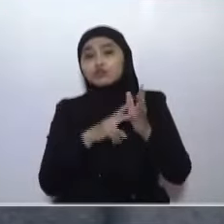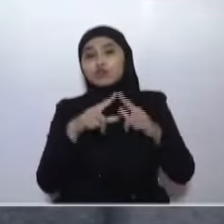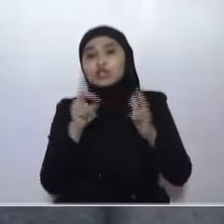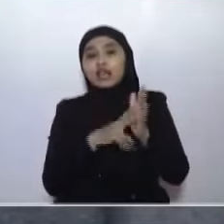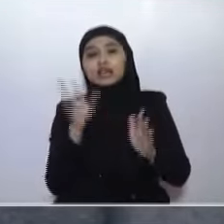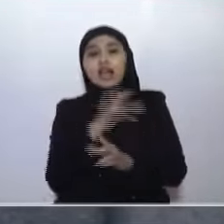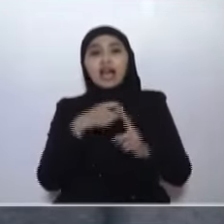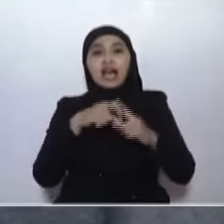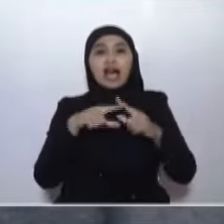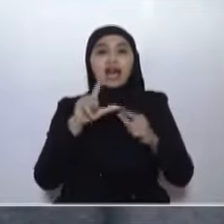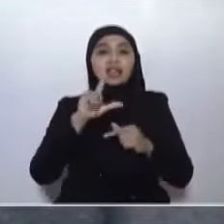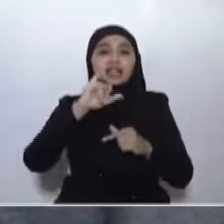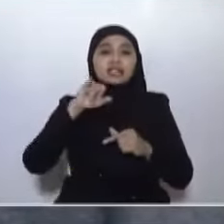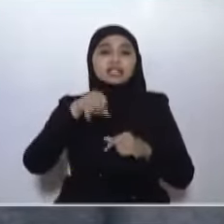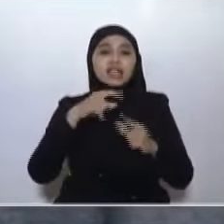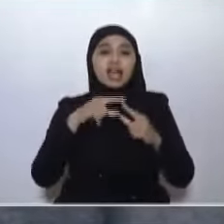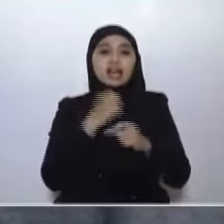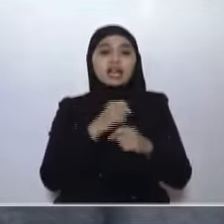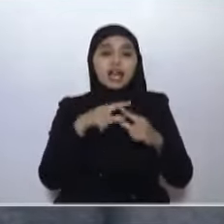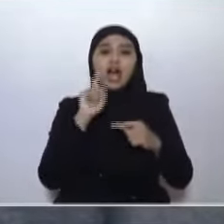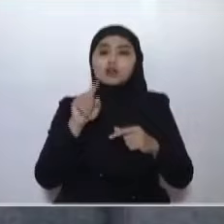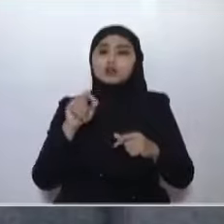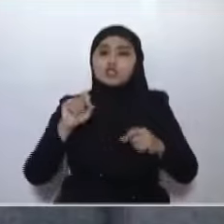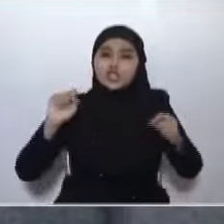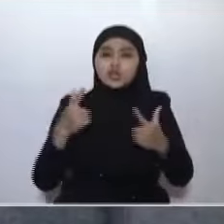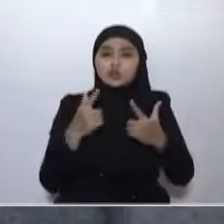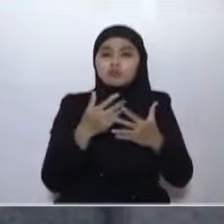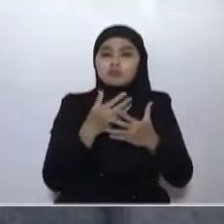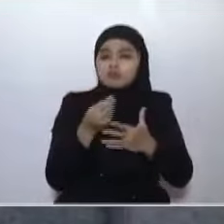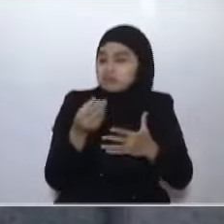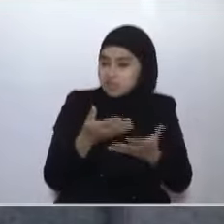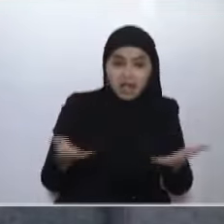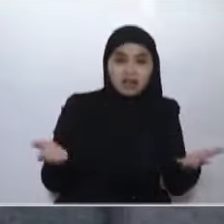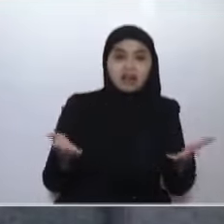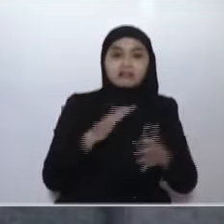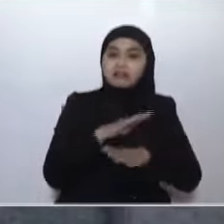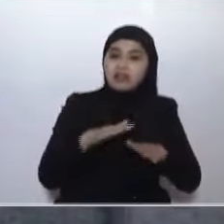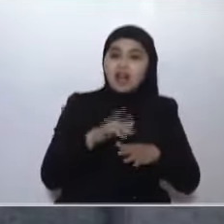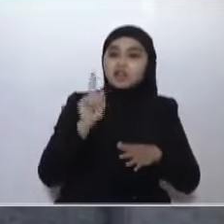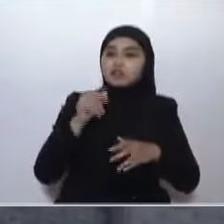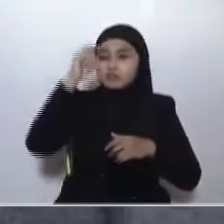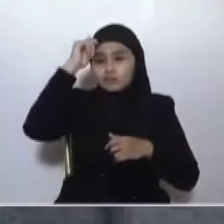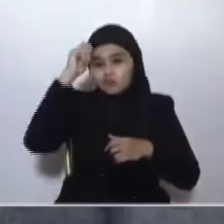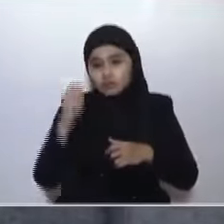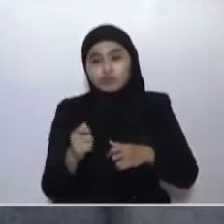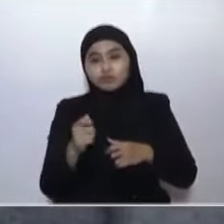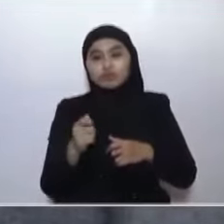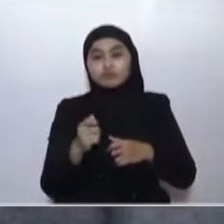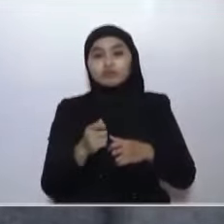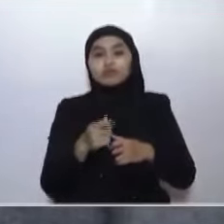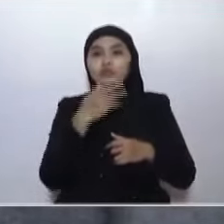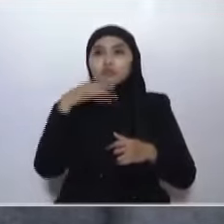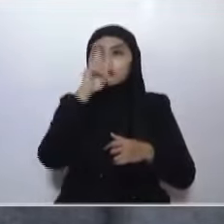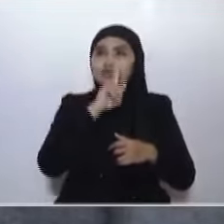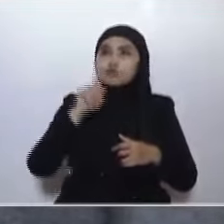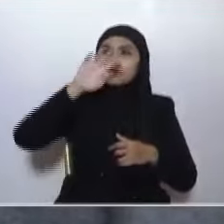kita semua yang senantiasa hidup sederhana saling mendukung saling Bersyukur atas segala sesuatu yang sudah